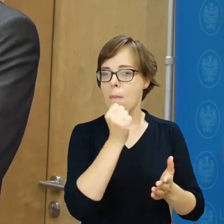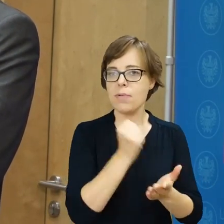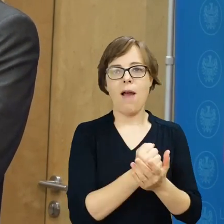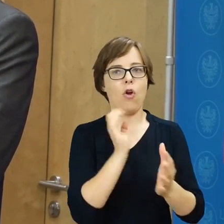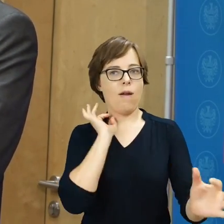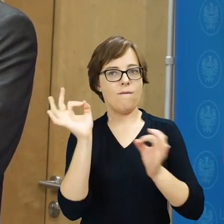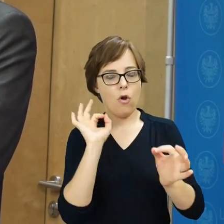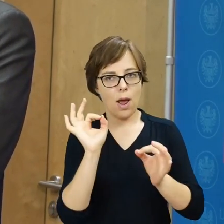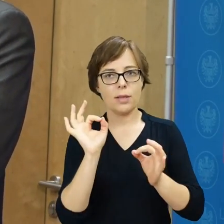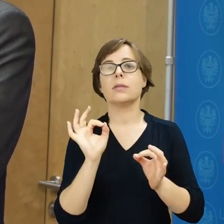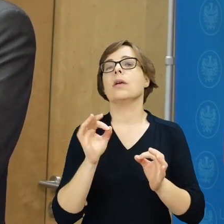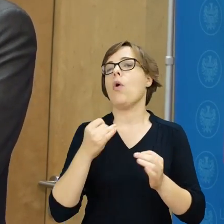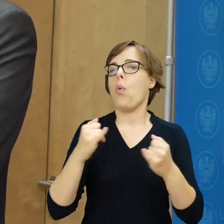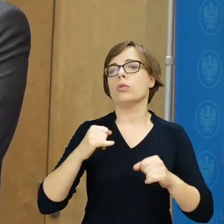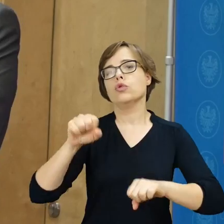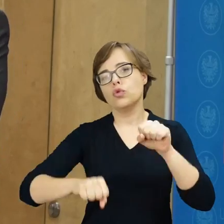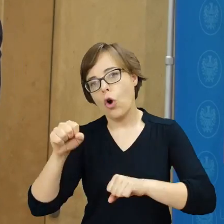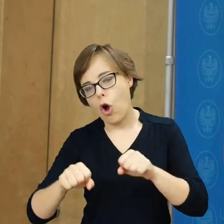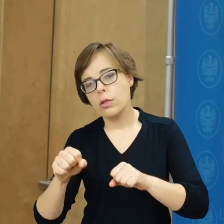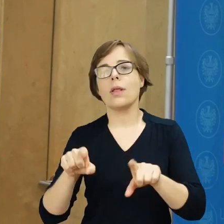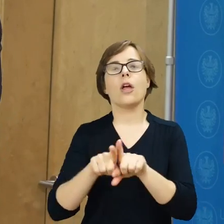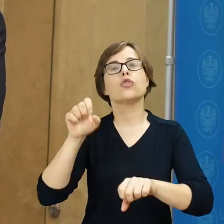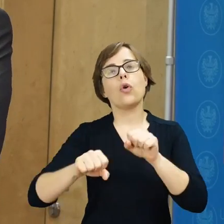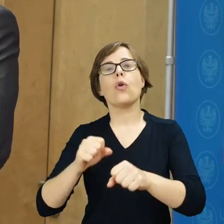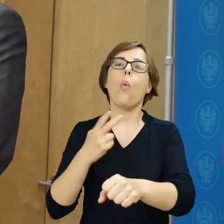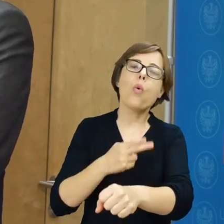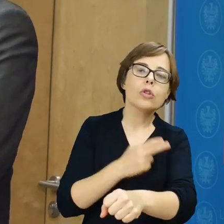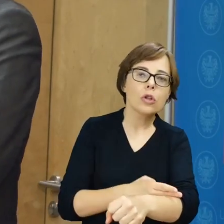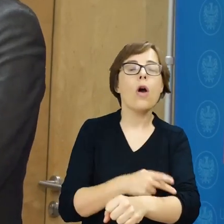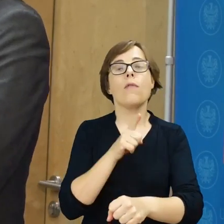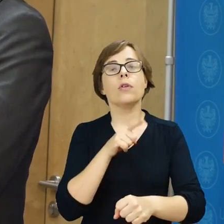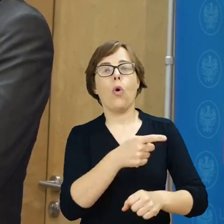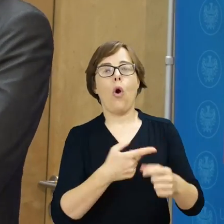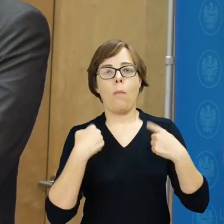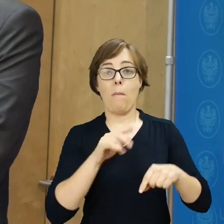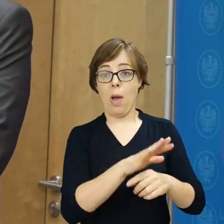jak i sądowo-administracyjnym. Cieszę się, że udało się zgromadzić tutaj